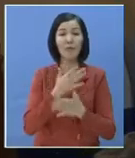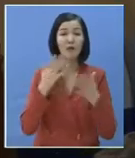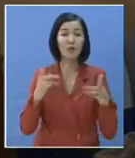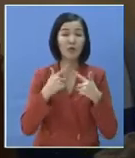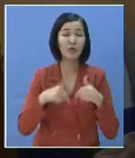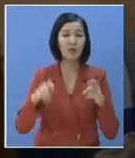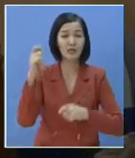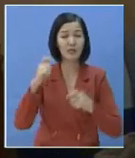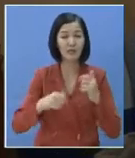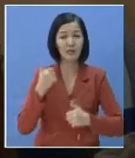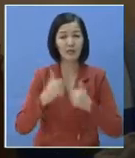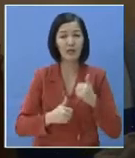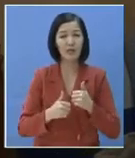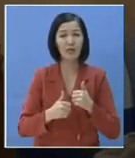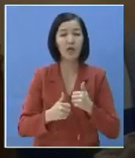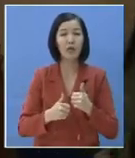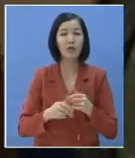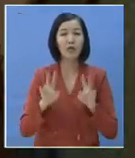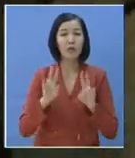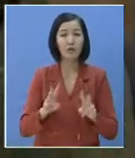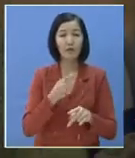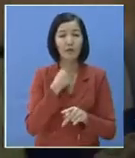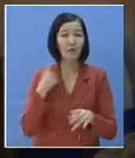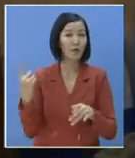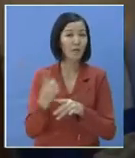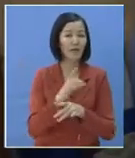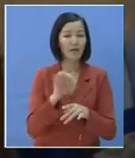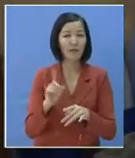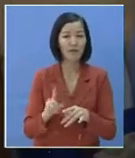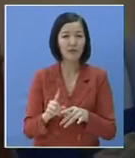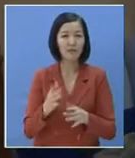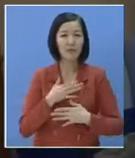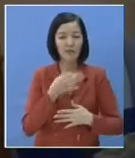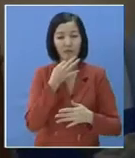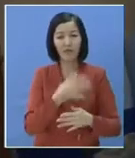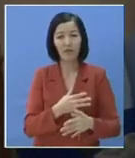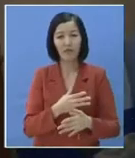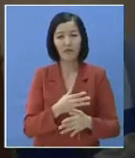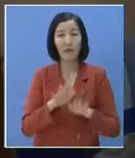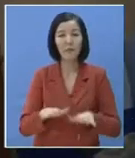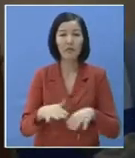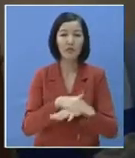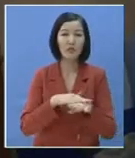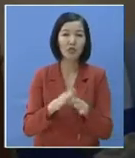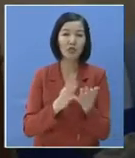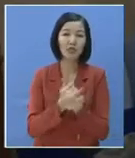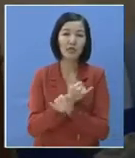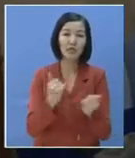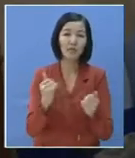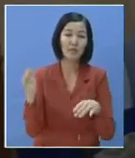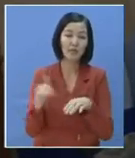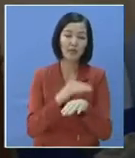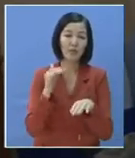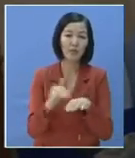организаторам фестиваля. Я нередко бываю в Казахстане, однако в Талдыкургане я впервые. Мне здесь очень понравилось. Местные жители гостеприимные и